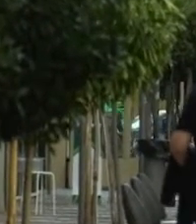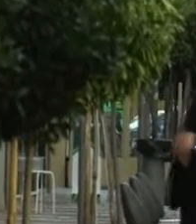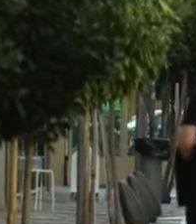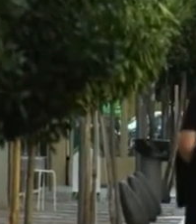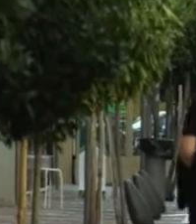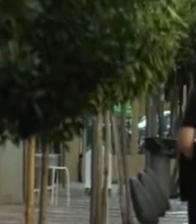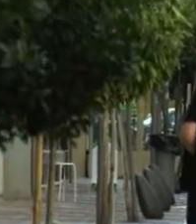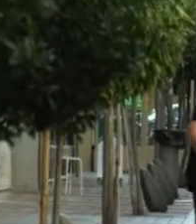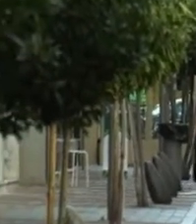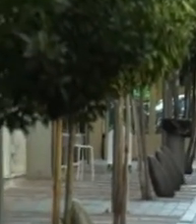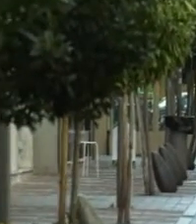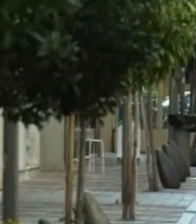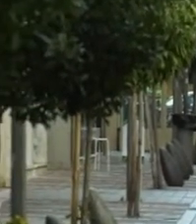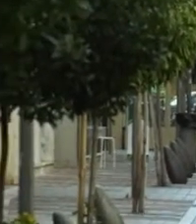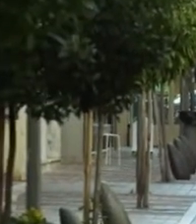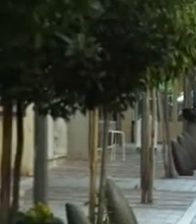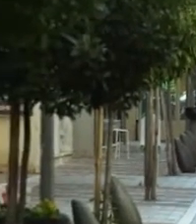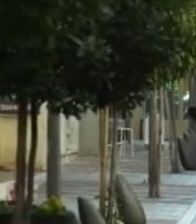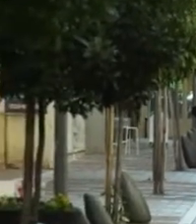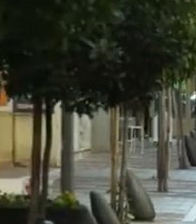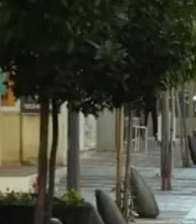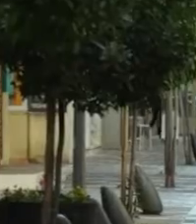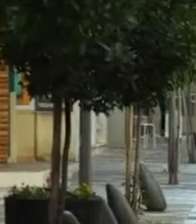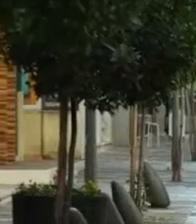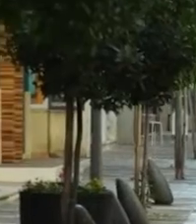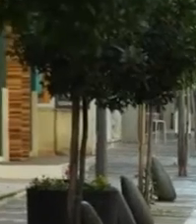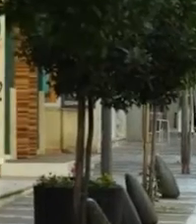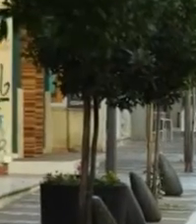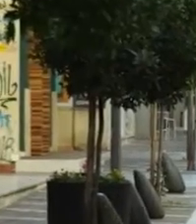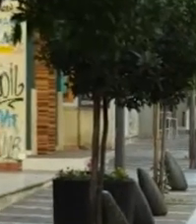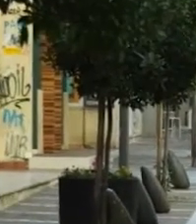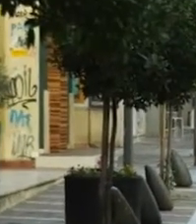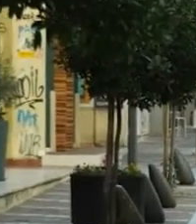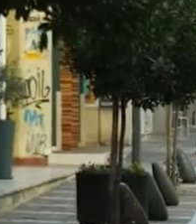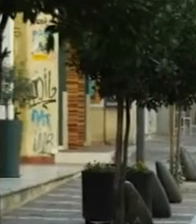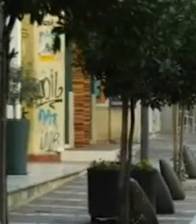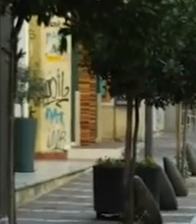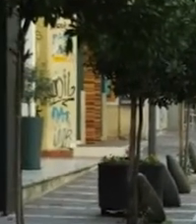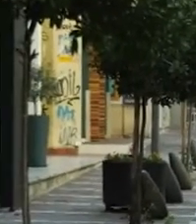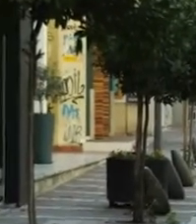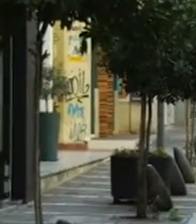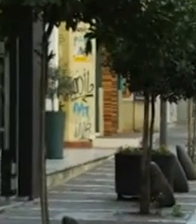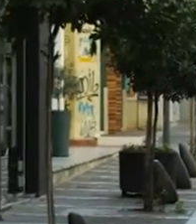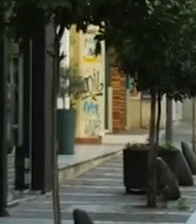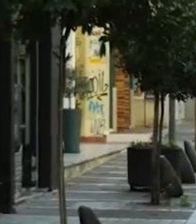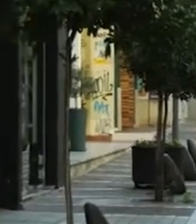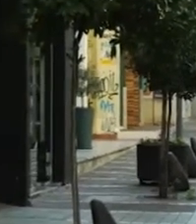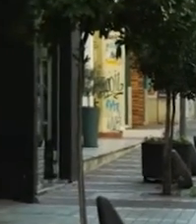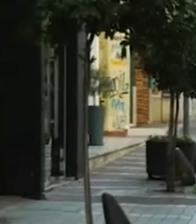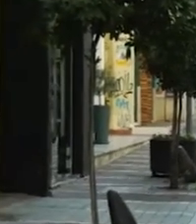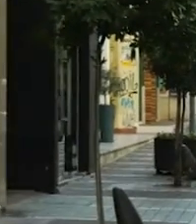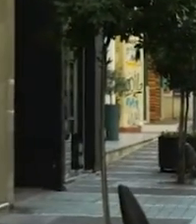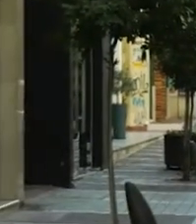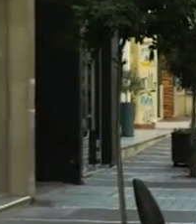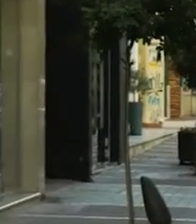μέσα από αυτοκίνητο το πρωί στο πλαίσιο της δράσης που πραγματοποίησε για μία ακόμη φορά η Περιφέρεια Ηπείρου. Η επόμενη μάλιστα διαδικασία λήψης δειγμάτων